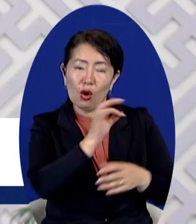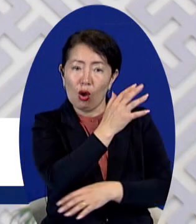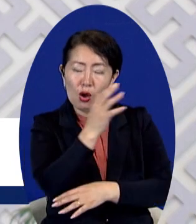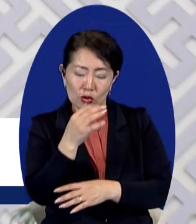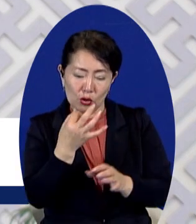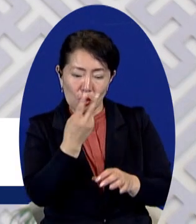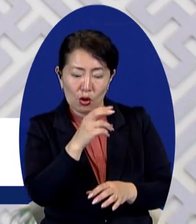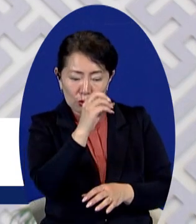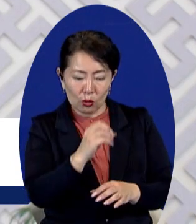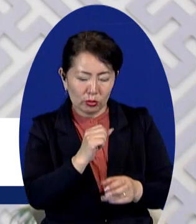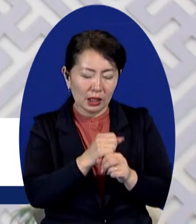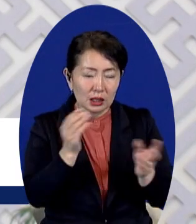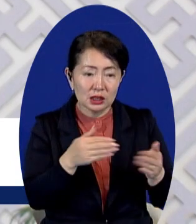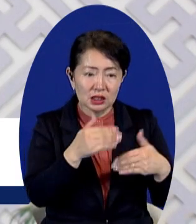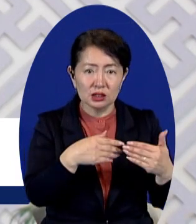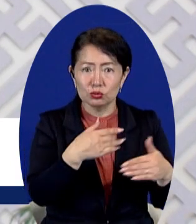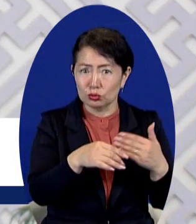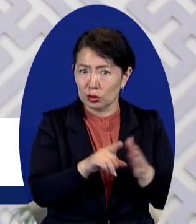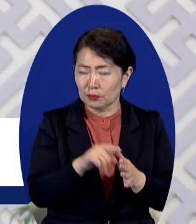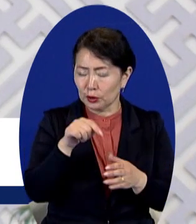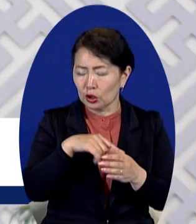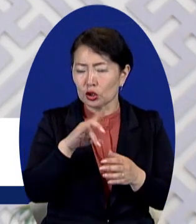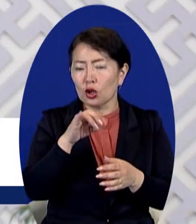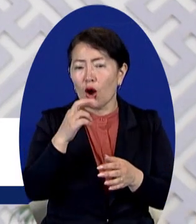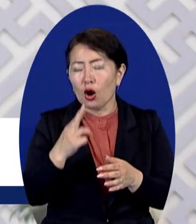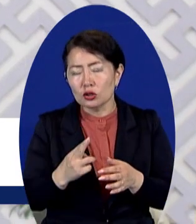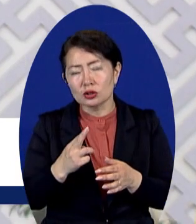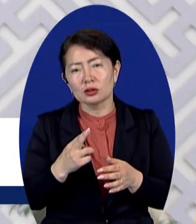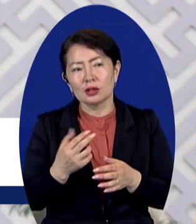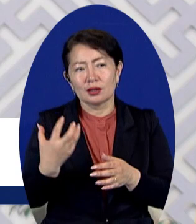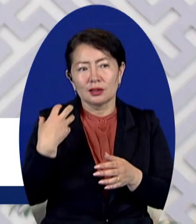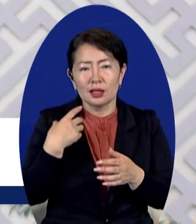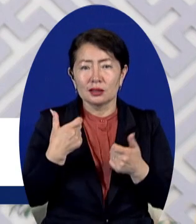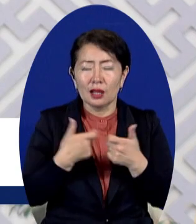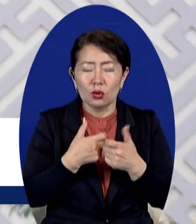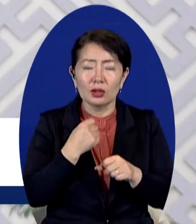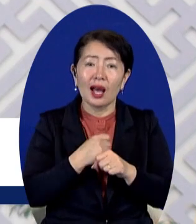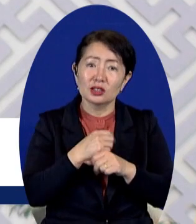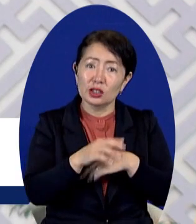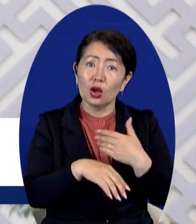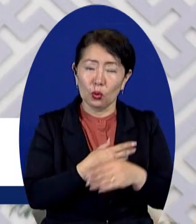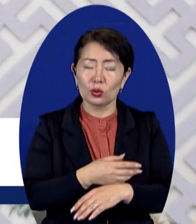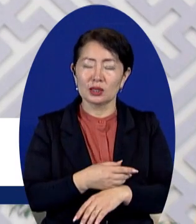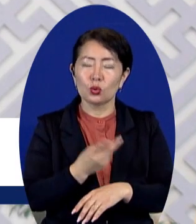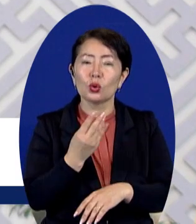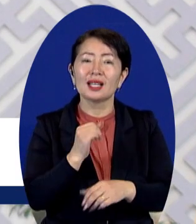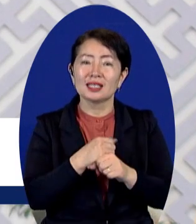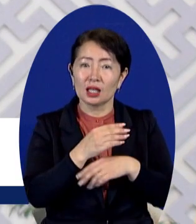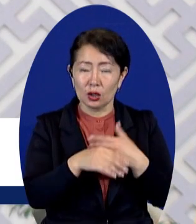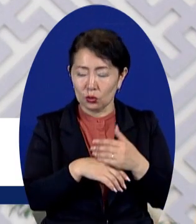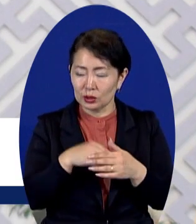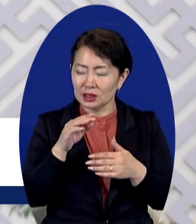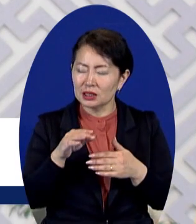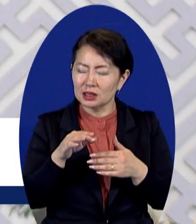бид үйл ажиллагаа явуулнаа. Тэрнийхээ нөөц даацт нь тохируулж үйл ажиллагаа явуулнаа гэсэн үг л дээ. За энэ хэмжээгээр одоо